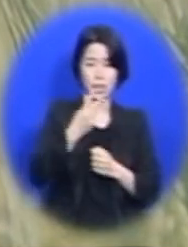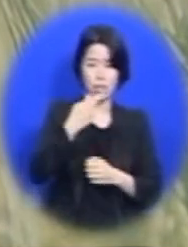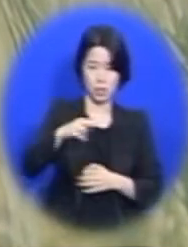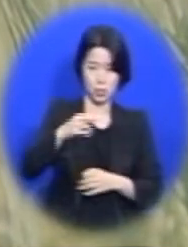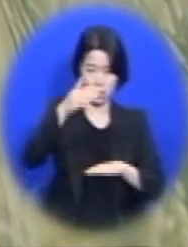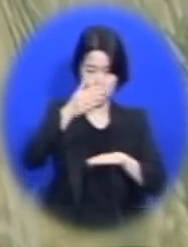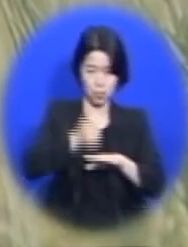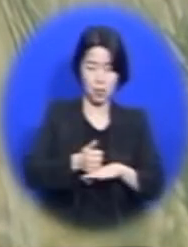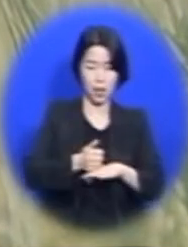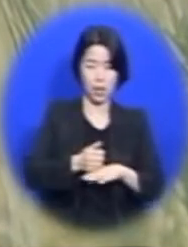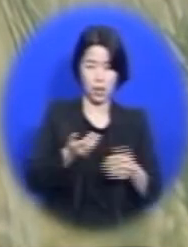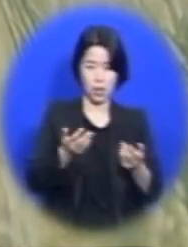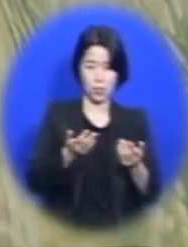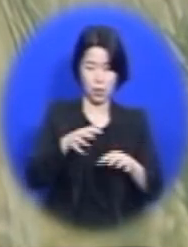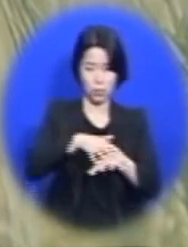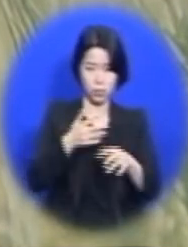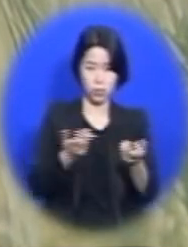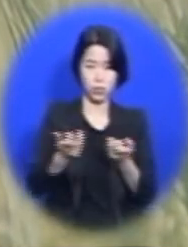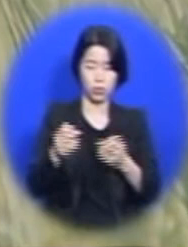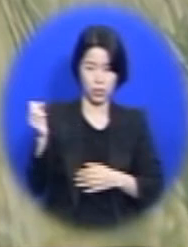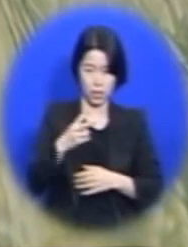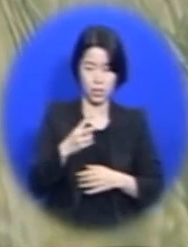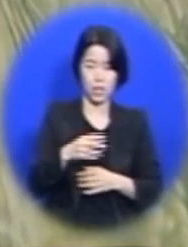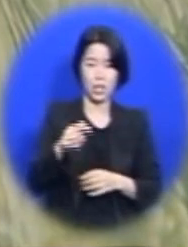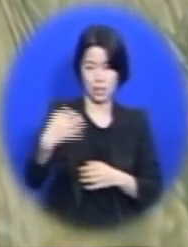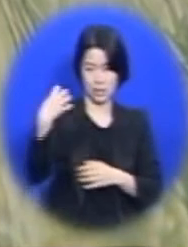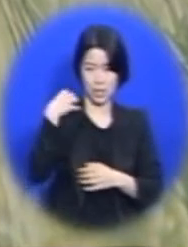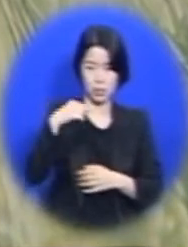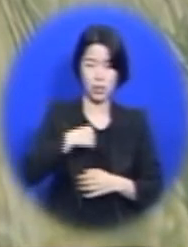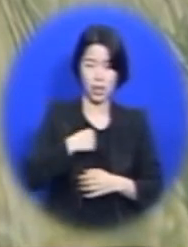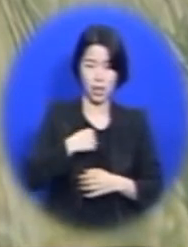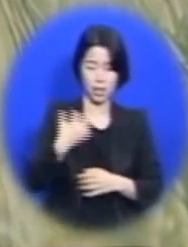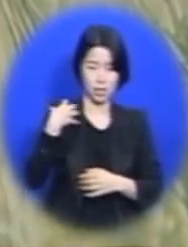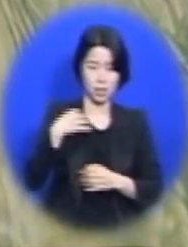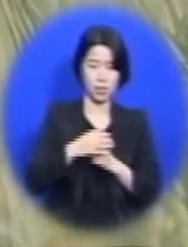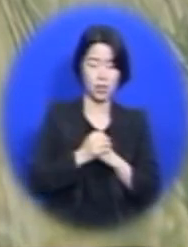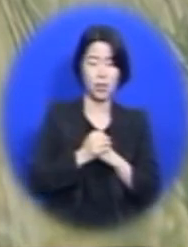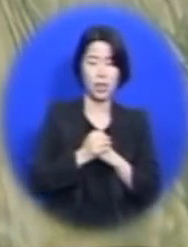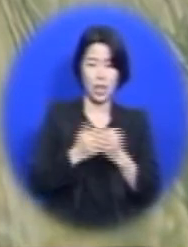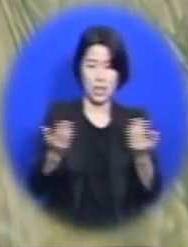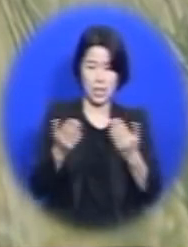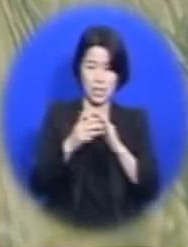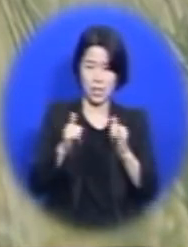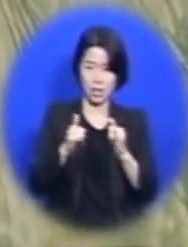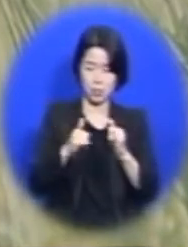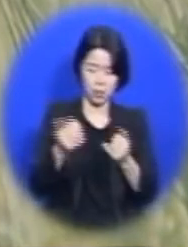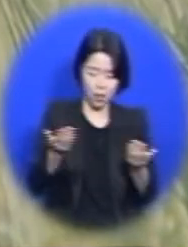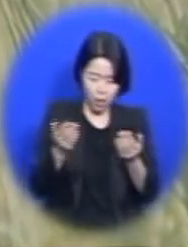2012년 말 구조조정이 다시 시작되어 구조조정 책임자로 이 일을 감당해야 하는데 직원들의 사정이